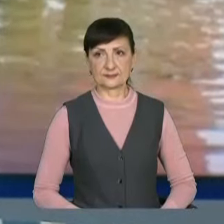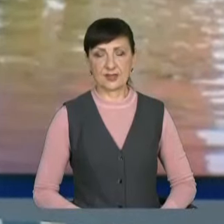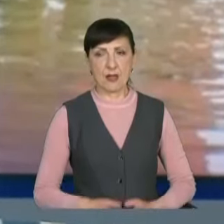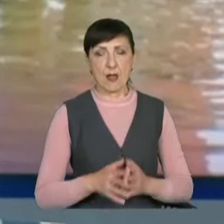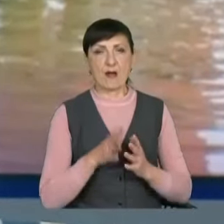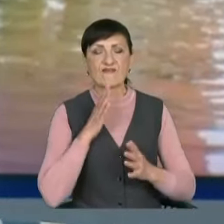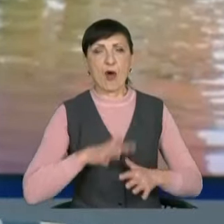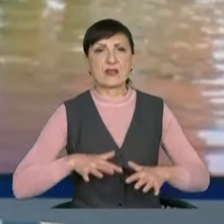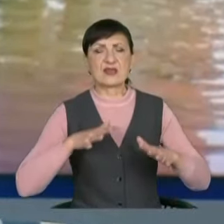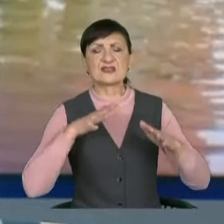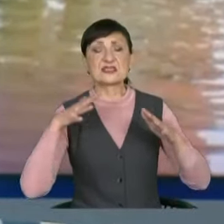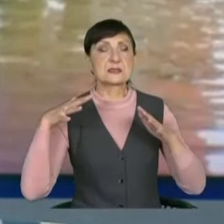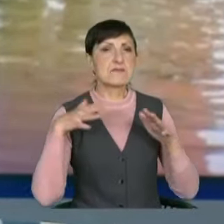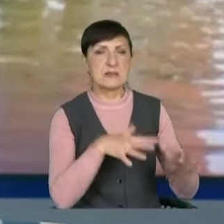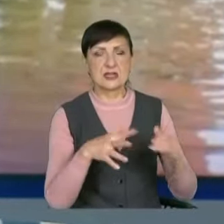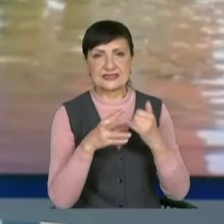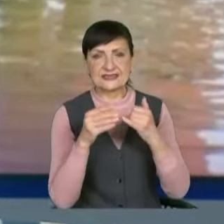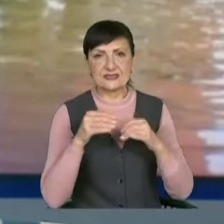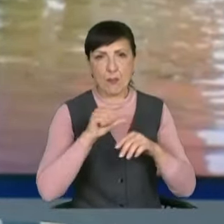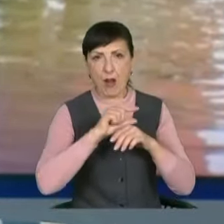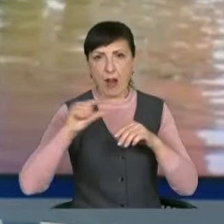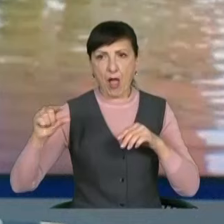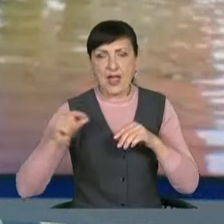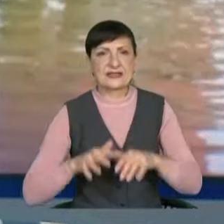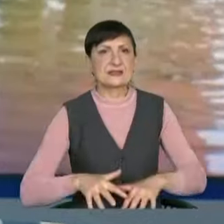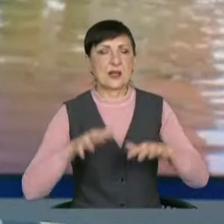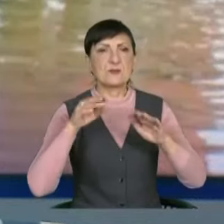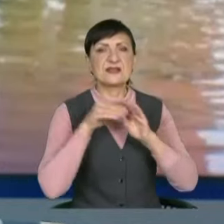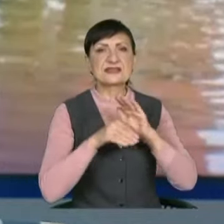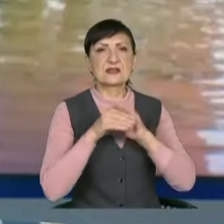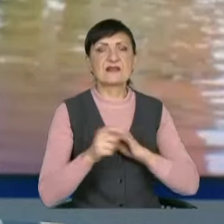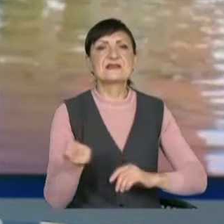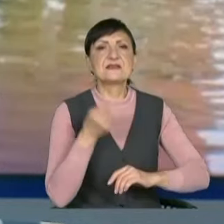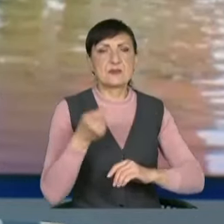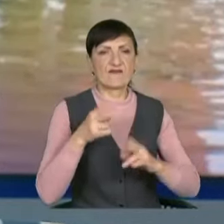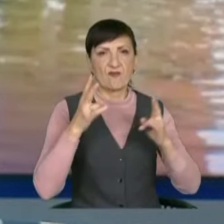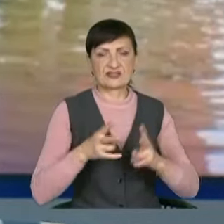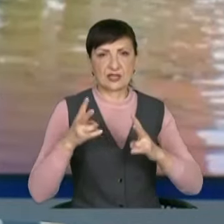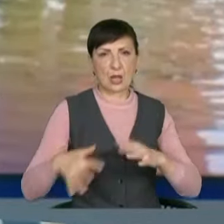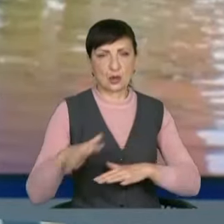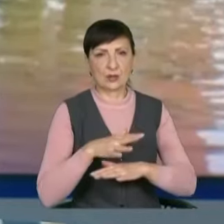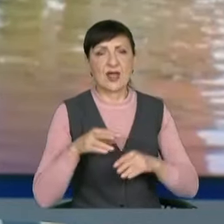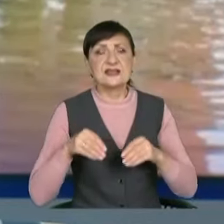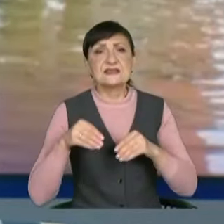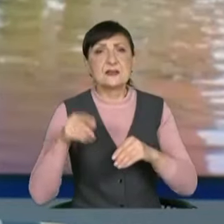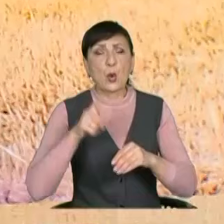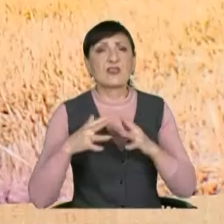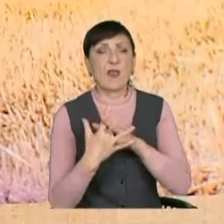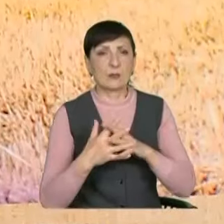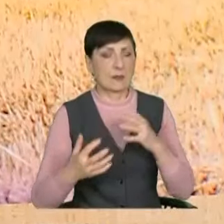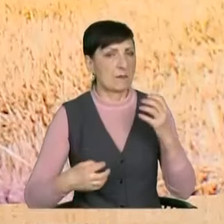Большая вода смыла плодородный слой почвы и затопила склады с семенами в пострадавших регионах. Земледельцы бьют